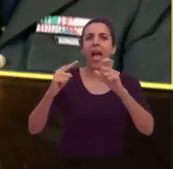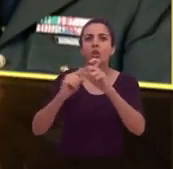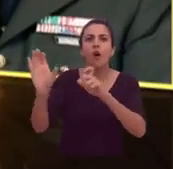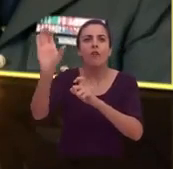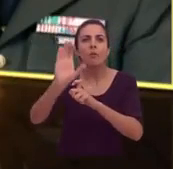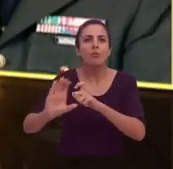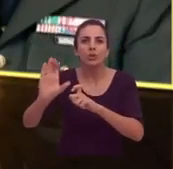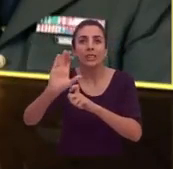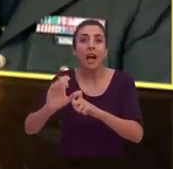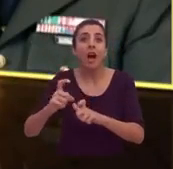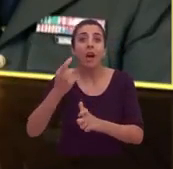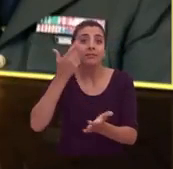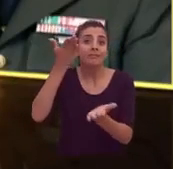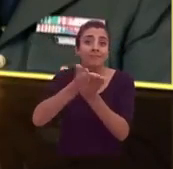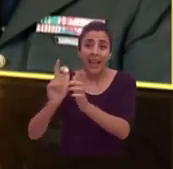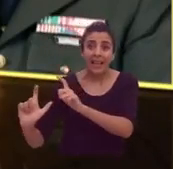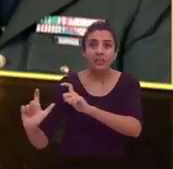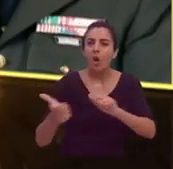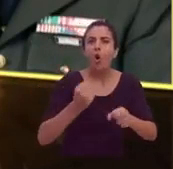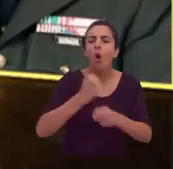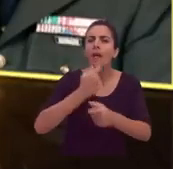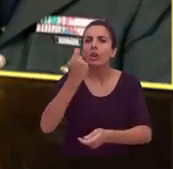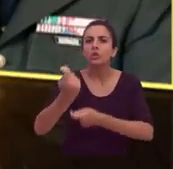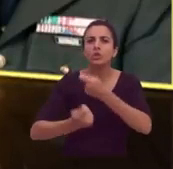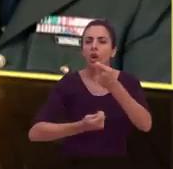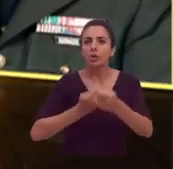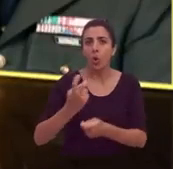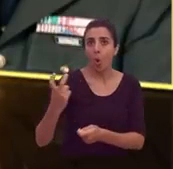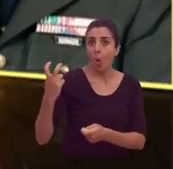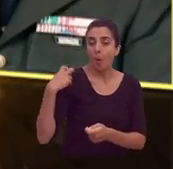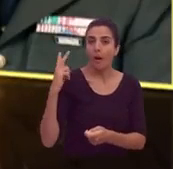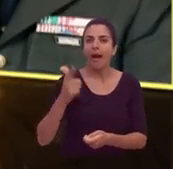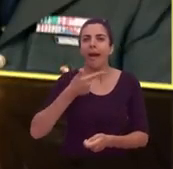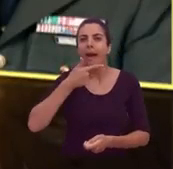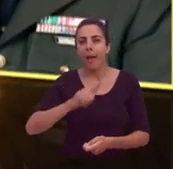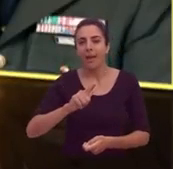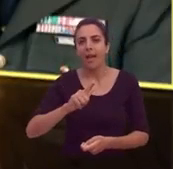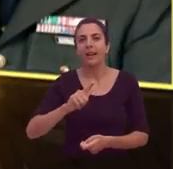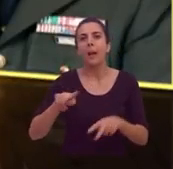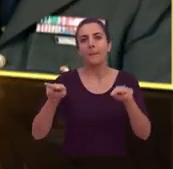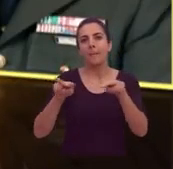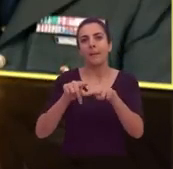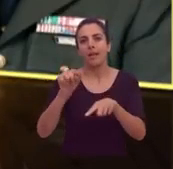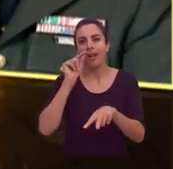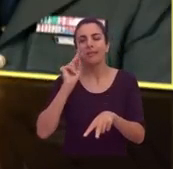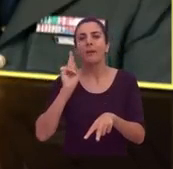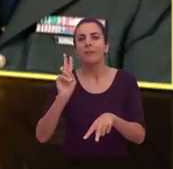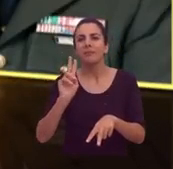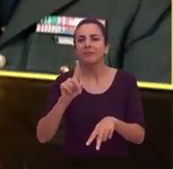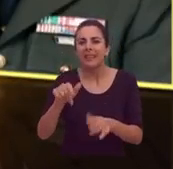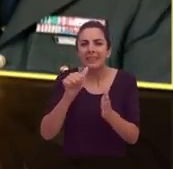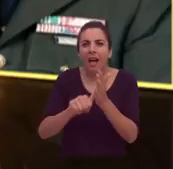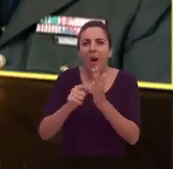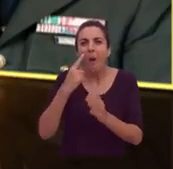etnografyadan Anıtkabir'e naklinde görev alan 36. Kara Kuvvetleri Komutanı emekli Orgeneral Mehmet Hikmet Bayar'ın o